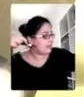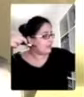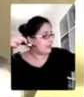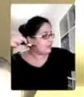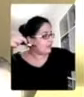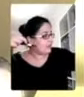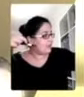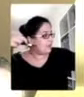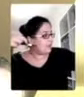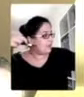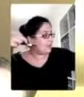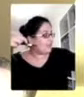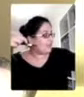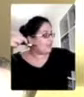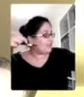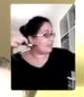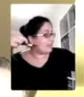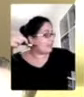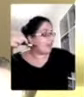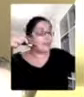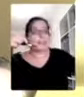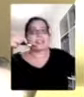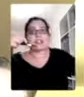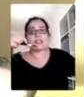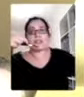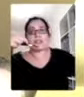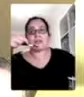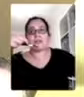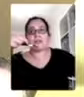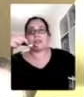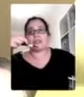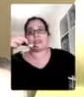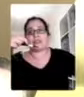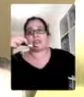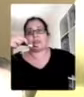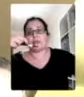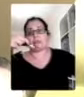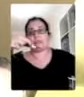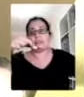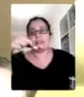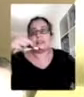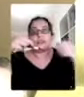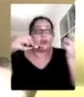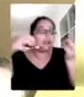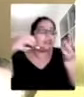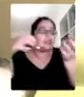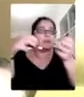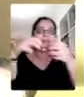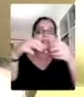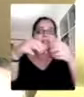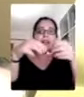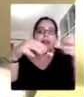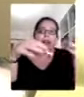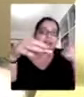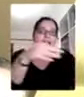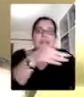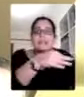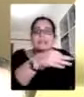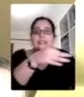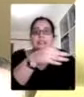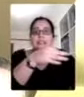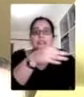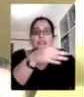hatayı. Vallahi yani hala ne içersem içeyim Gurus Mor tadı geliyor o pipoda. Çok aşırı baskın.